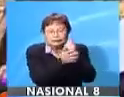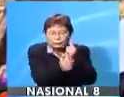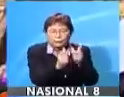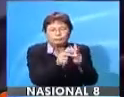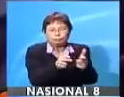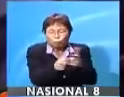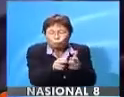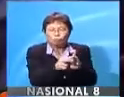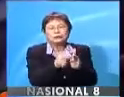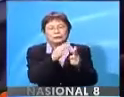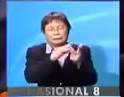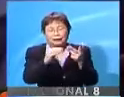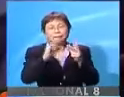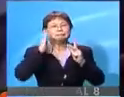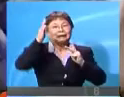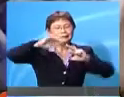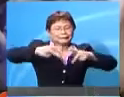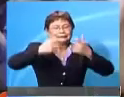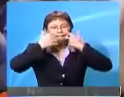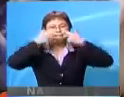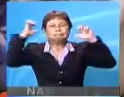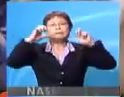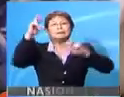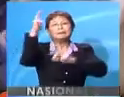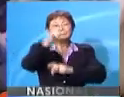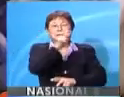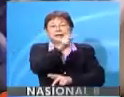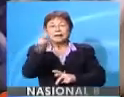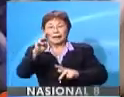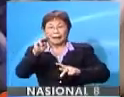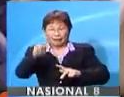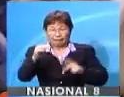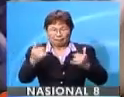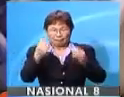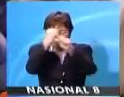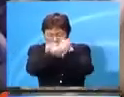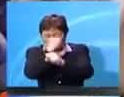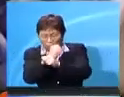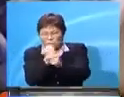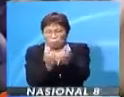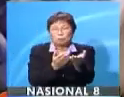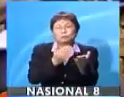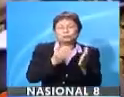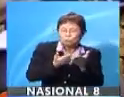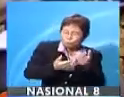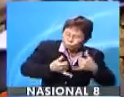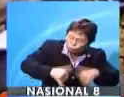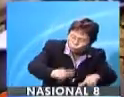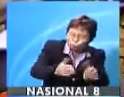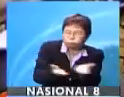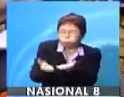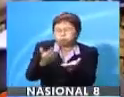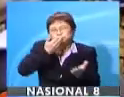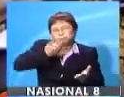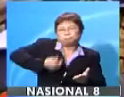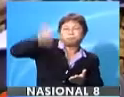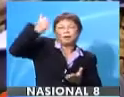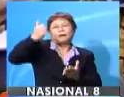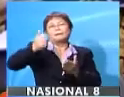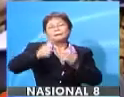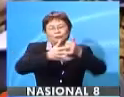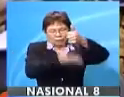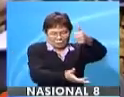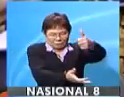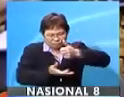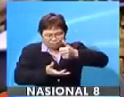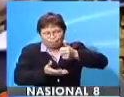efisien. Tambahnya, pihak kementerian kini mempunyai cabaran untuk terus berusaha menyampaikan perkhidmatan yang baik dengan dana yang telah